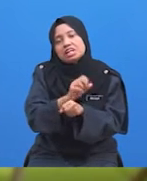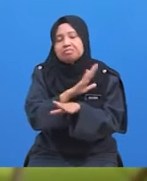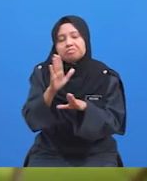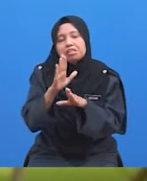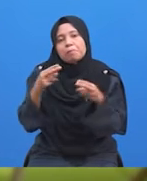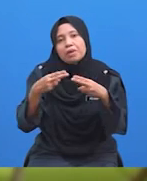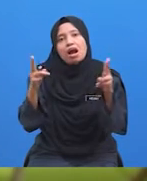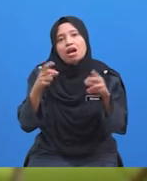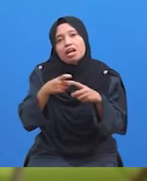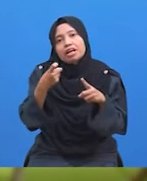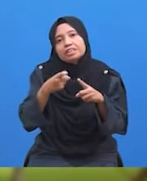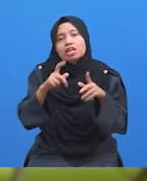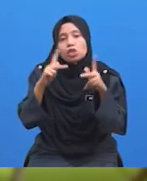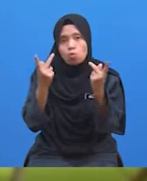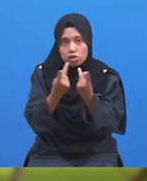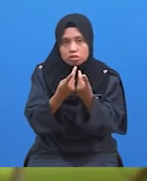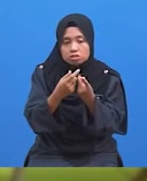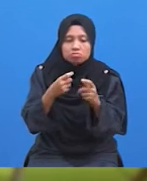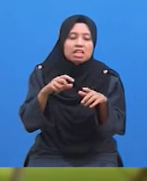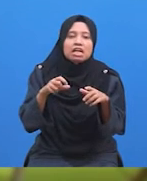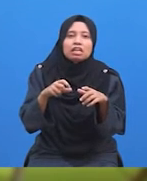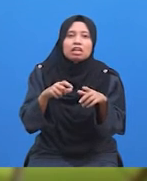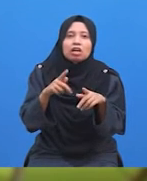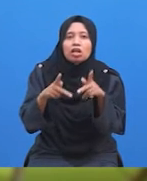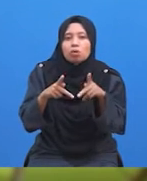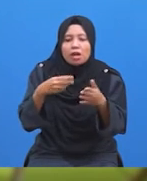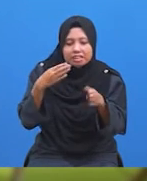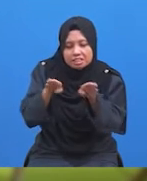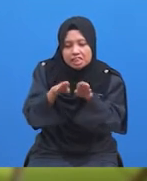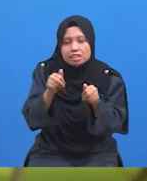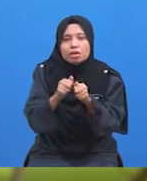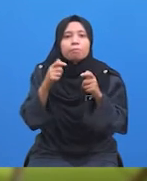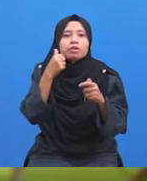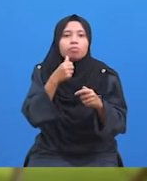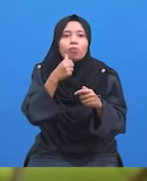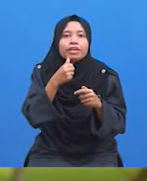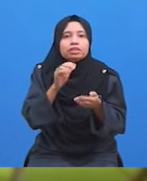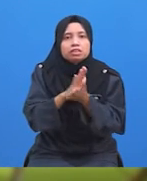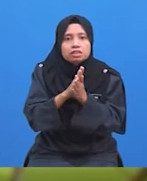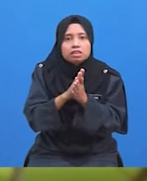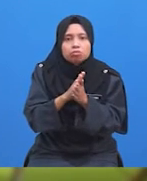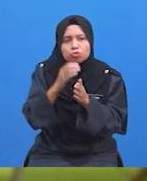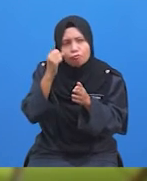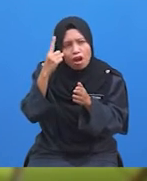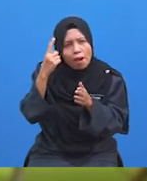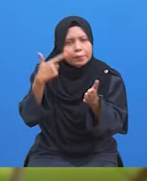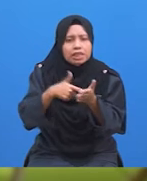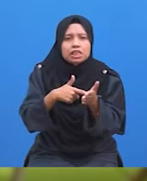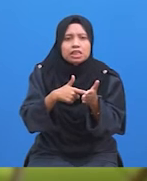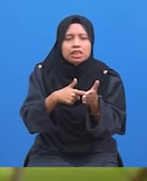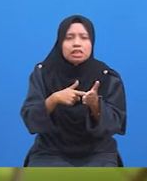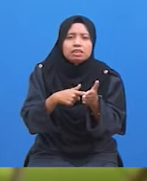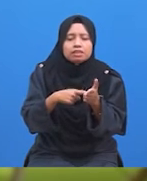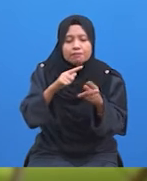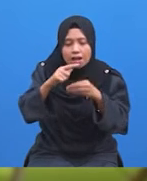halangan dari pada keluarga berbanding kaum wanita bagi memantapkan lagi pemahaman pelajar